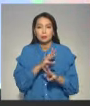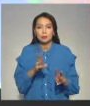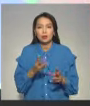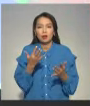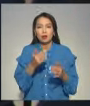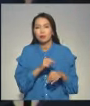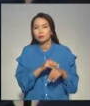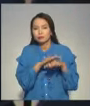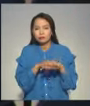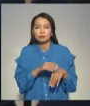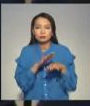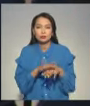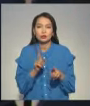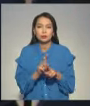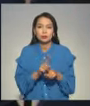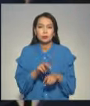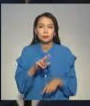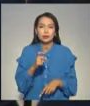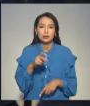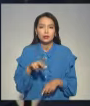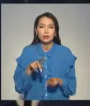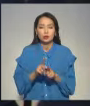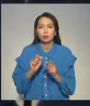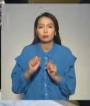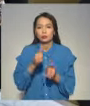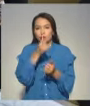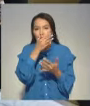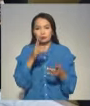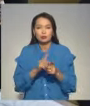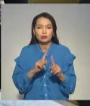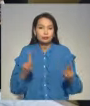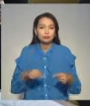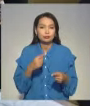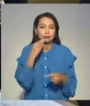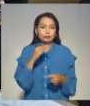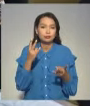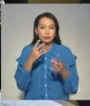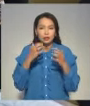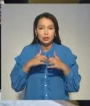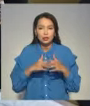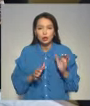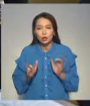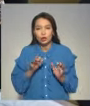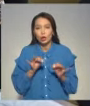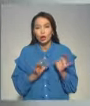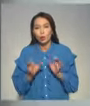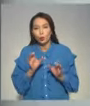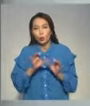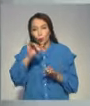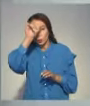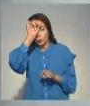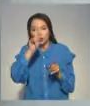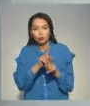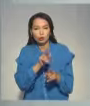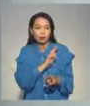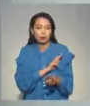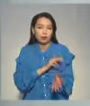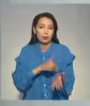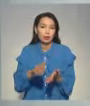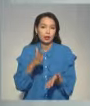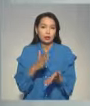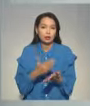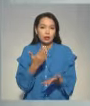бөлсе де жастар PhD-ді қорғай алмайды. Дәрежеге қол жеткізген күннің өзінде зерттеу институттары мен университеттерде жұмыс істеуден бас тартады.